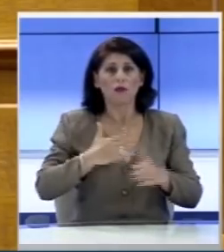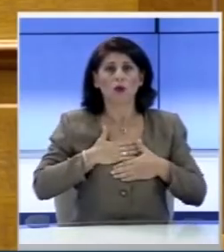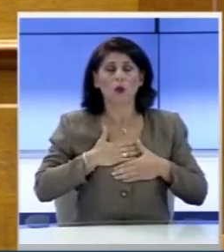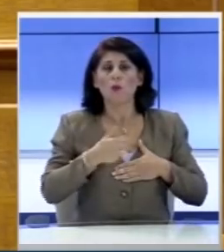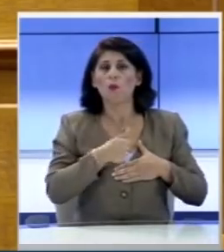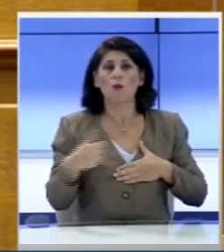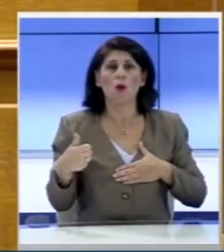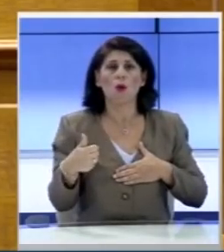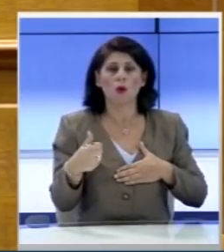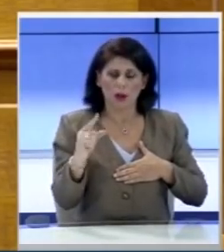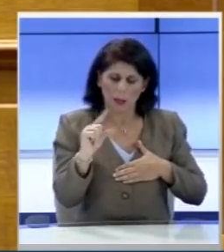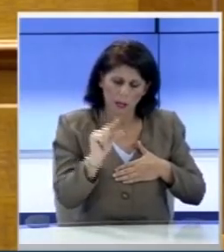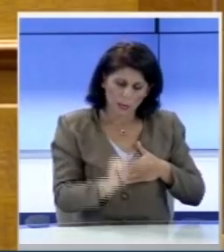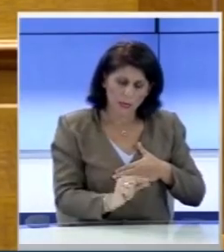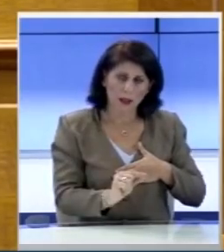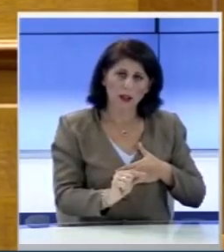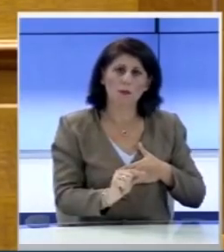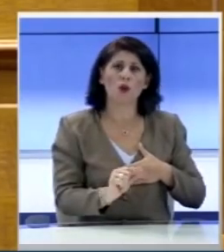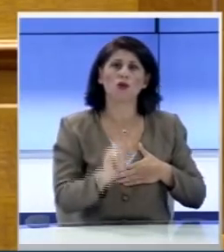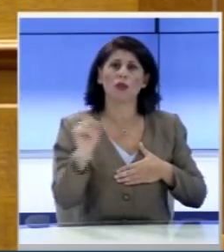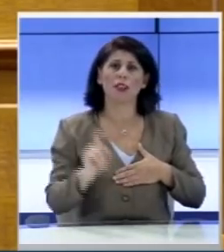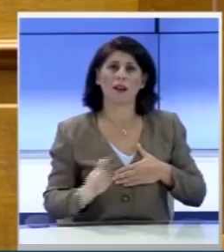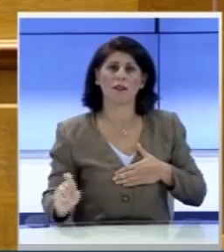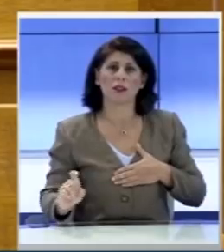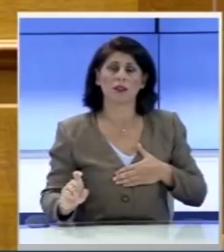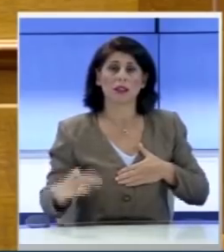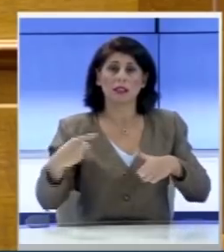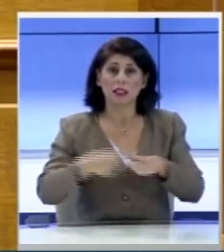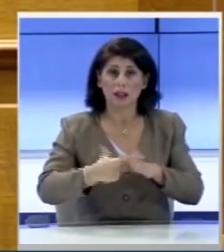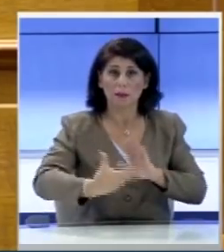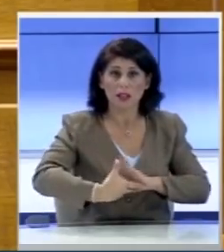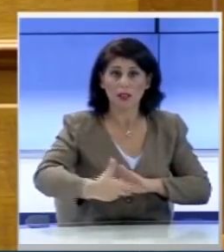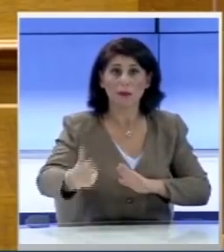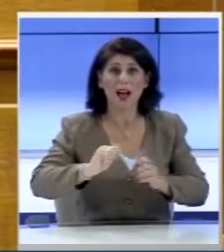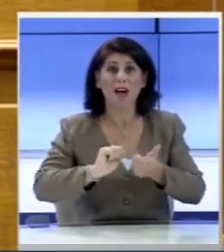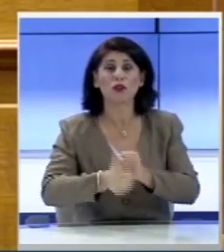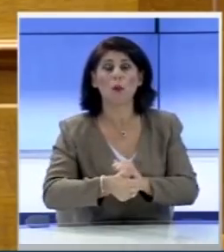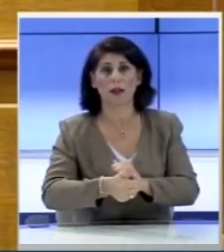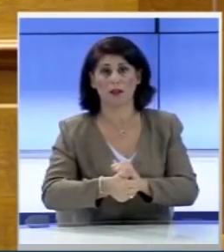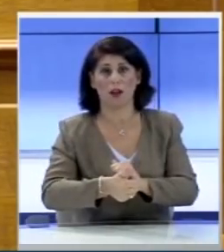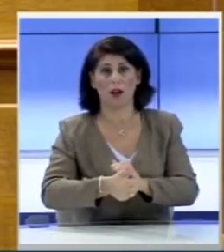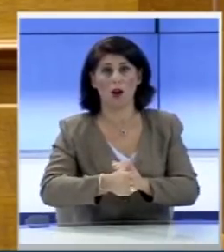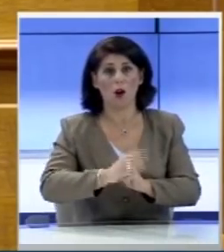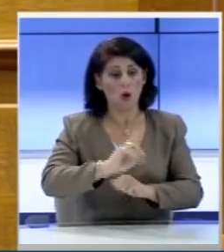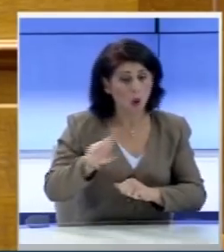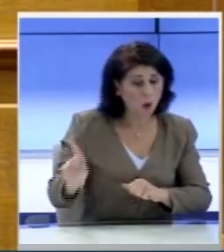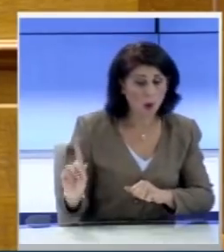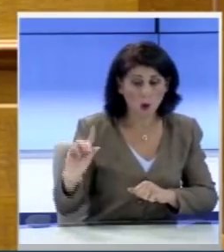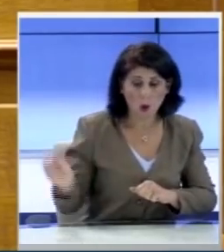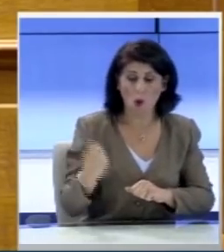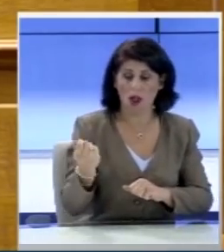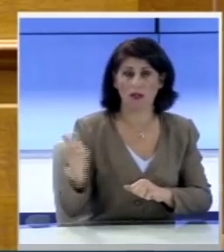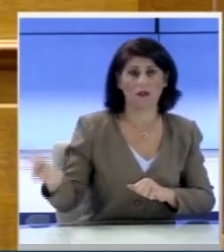μόνο ένα ισχνό ποσό διαβίωσης και η τράπεζα θα εισπράττει αυτόματα όλο τον υπόλοιπο μισθό